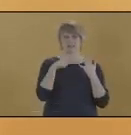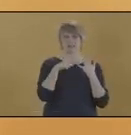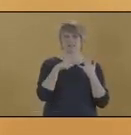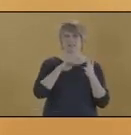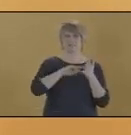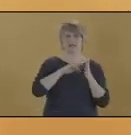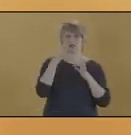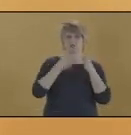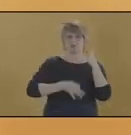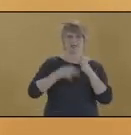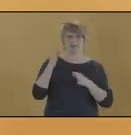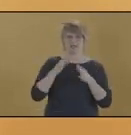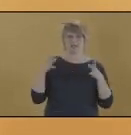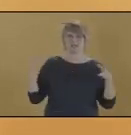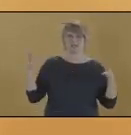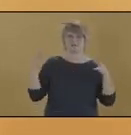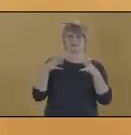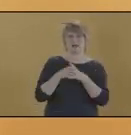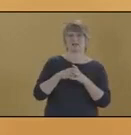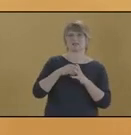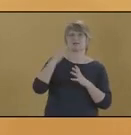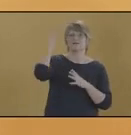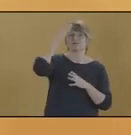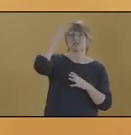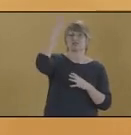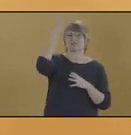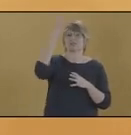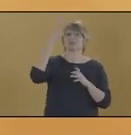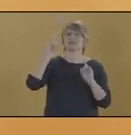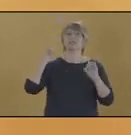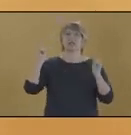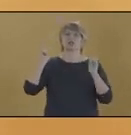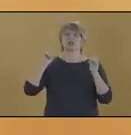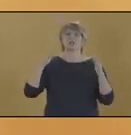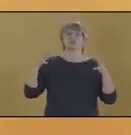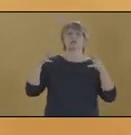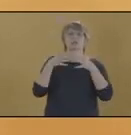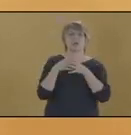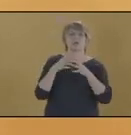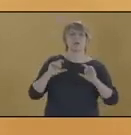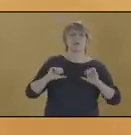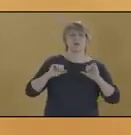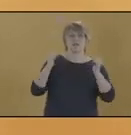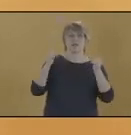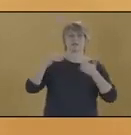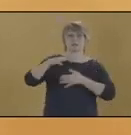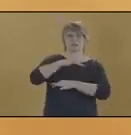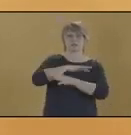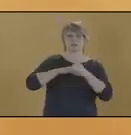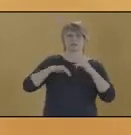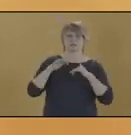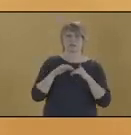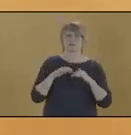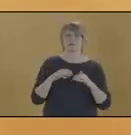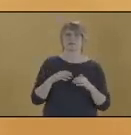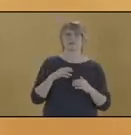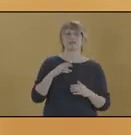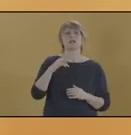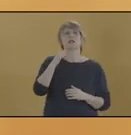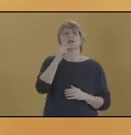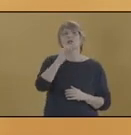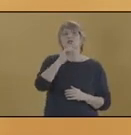eine gemeinsame Vision über ein gesellschaftliches Zusammenleben zu entwickeln. Das Toolkit ist modular aufgebaut, das